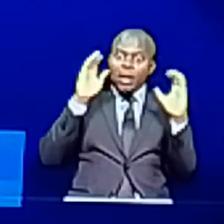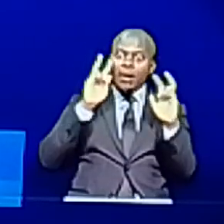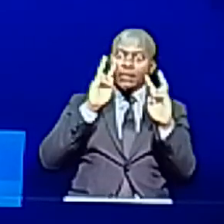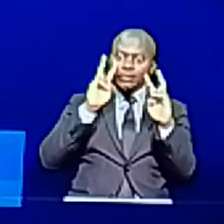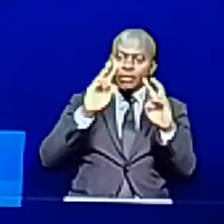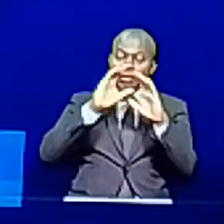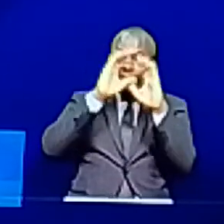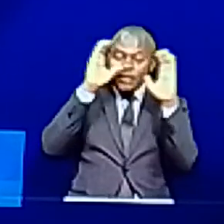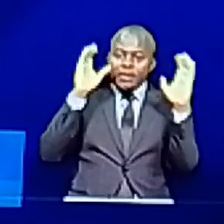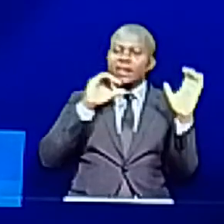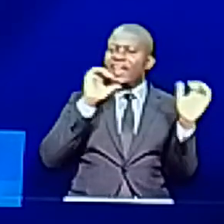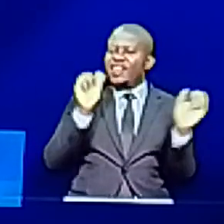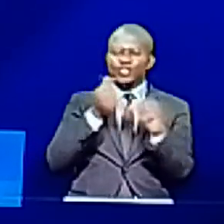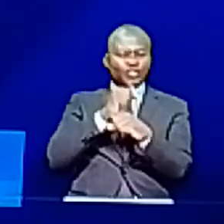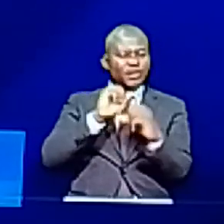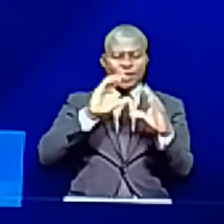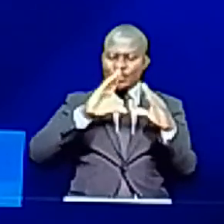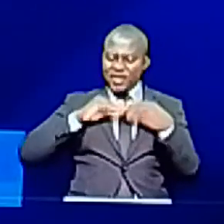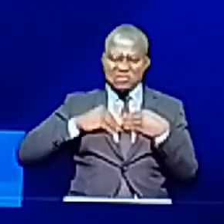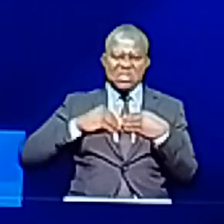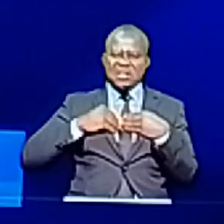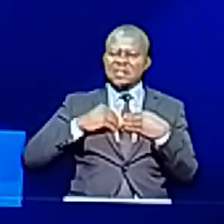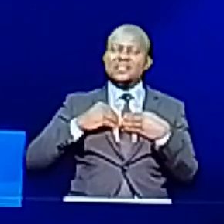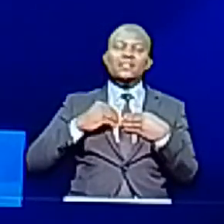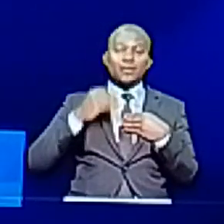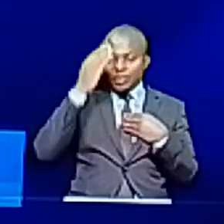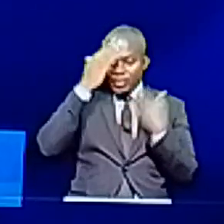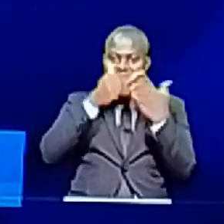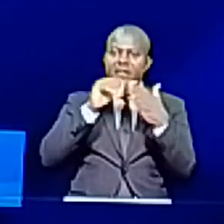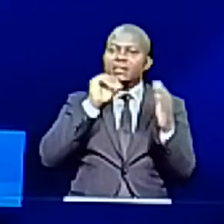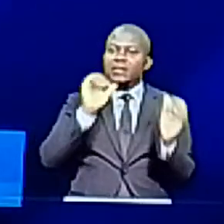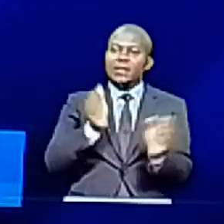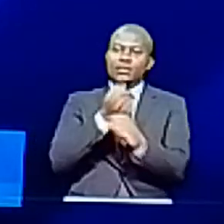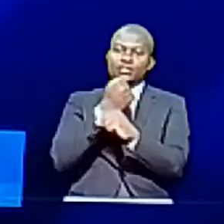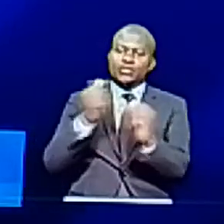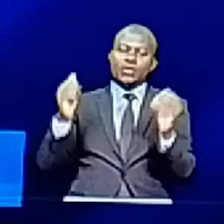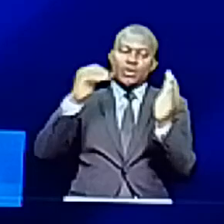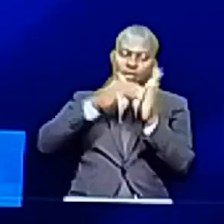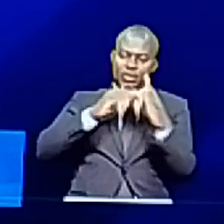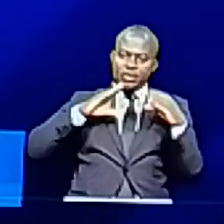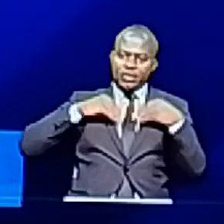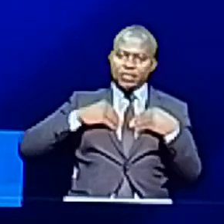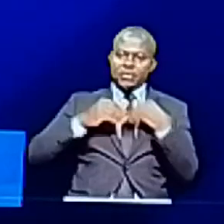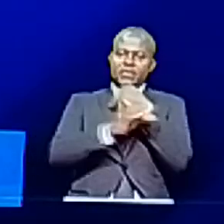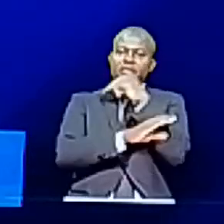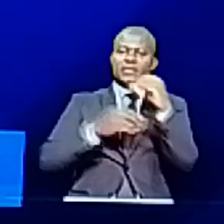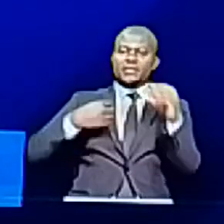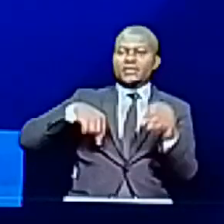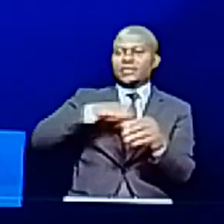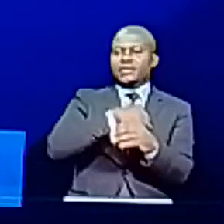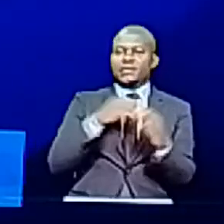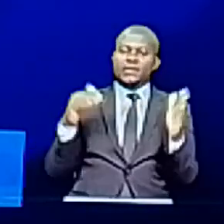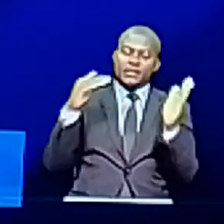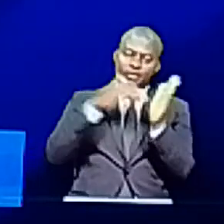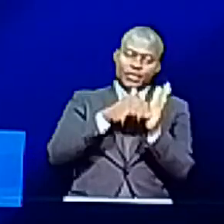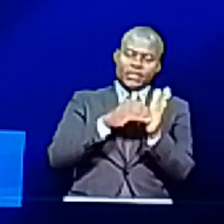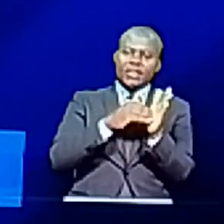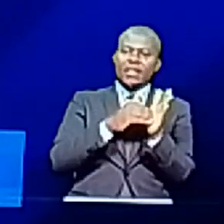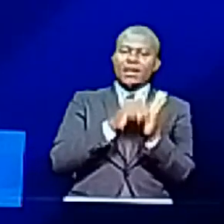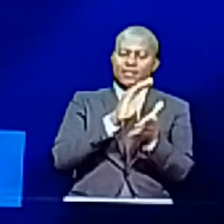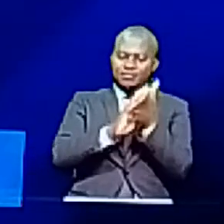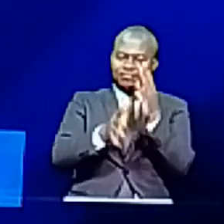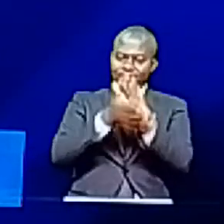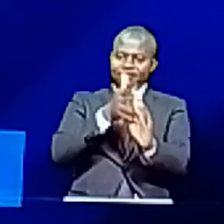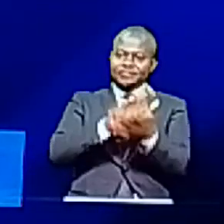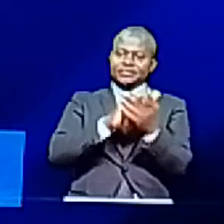ntabwo tuzabemerera kuko ntabwo twakongera kwemera ko igihugu cyacu cyongera gupfa